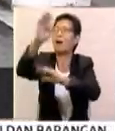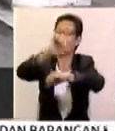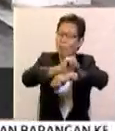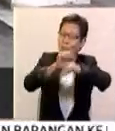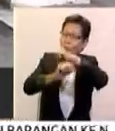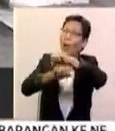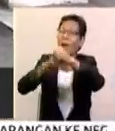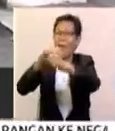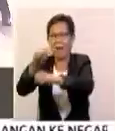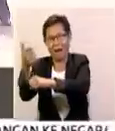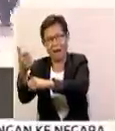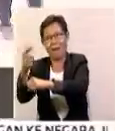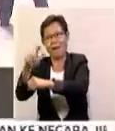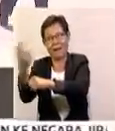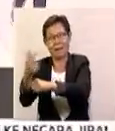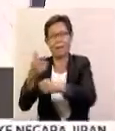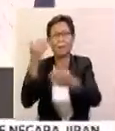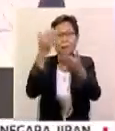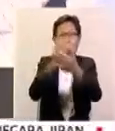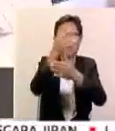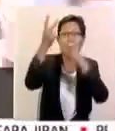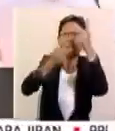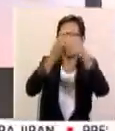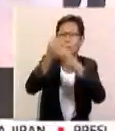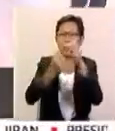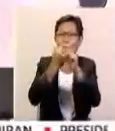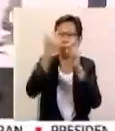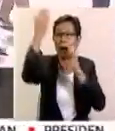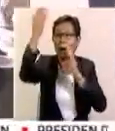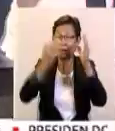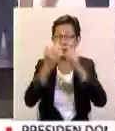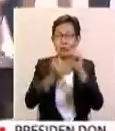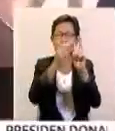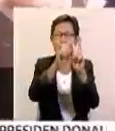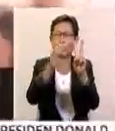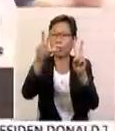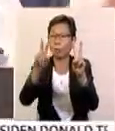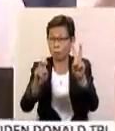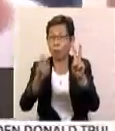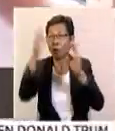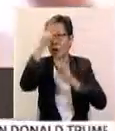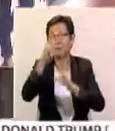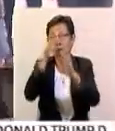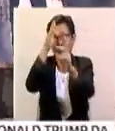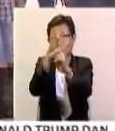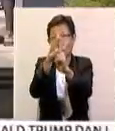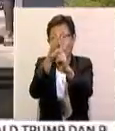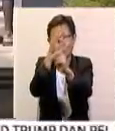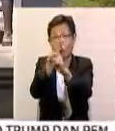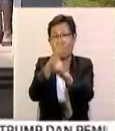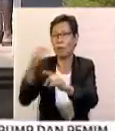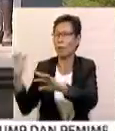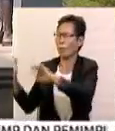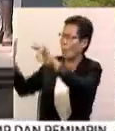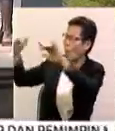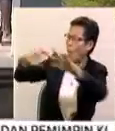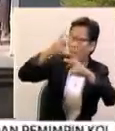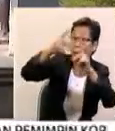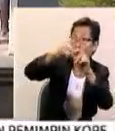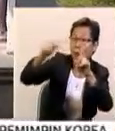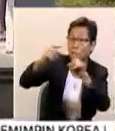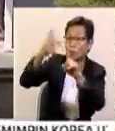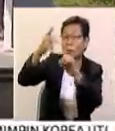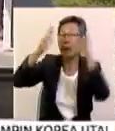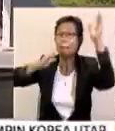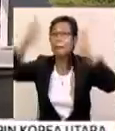lain. Menjelang Tahun Melawat Malaysia 2020, kerajaan mensasarkan kunjungan 36 juta pelancong ke